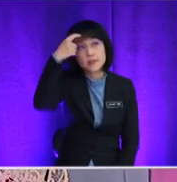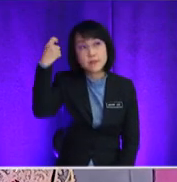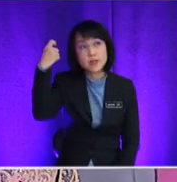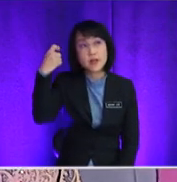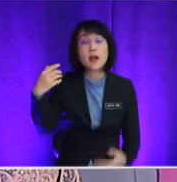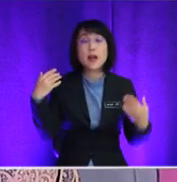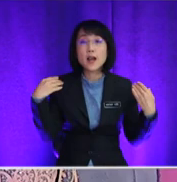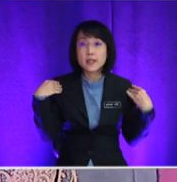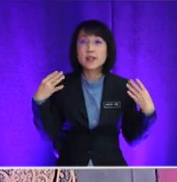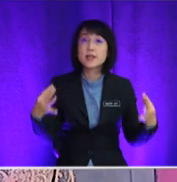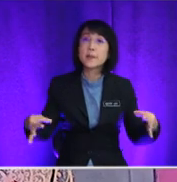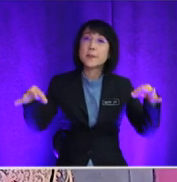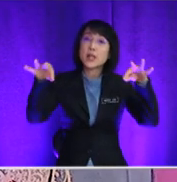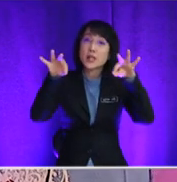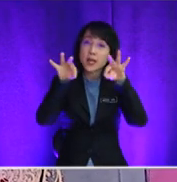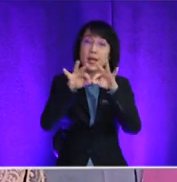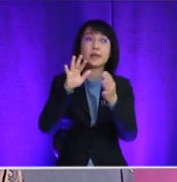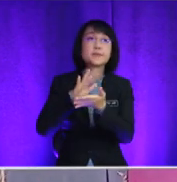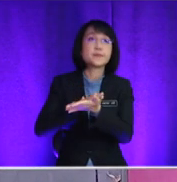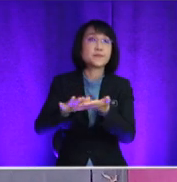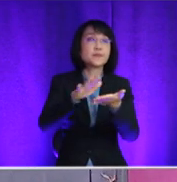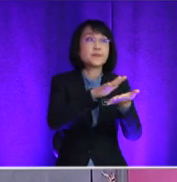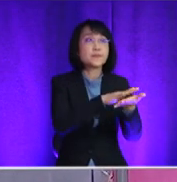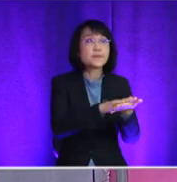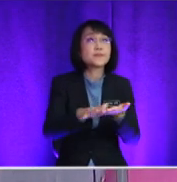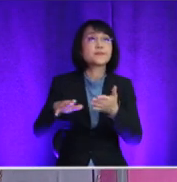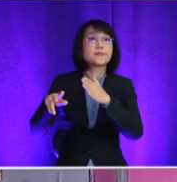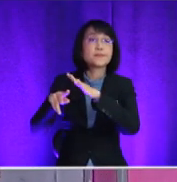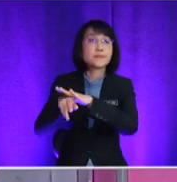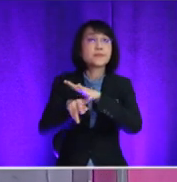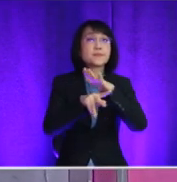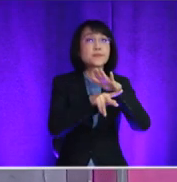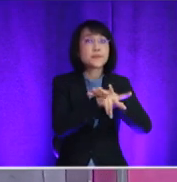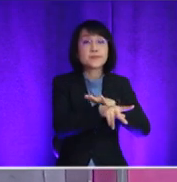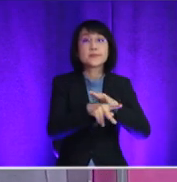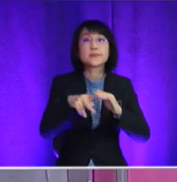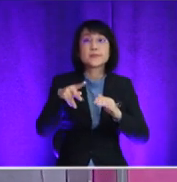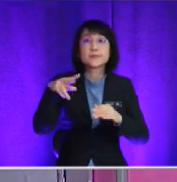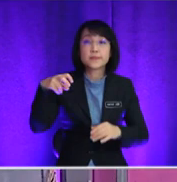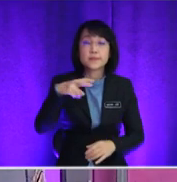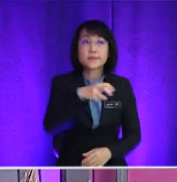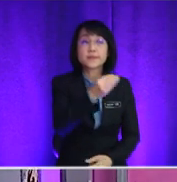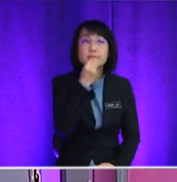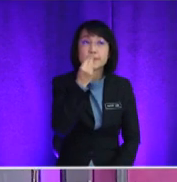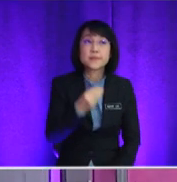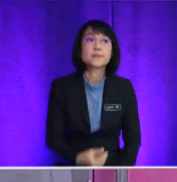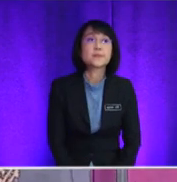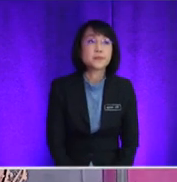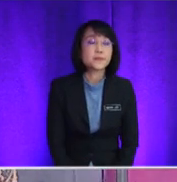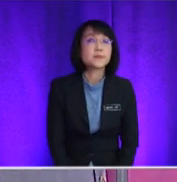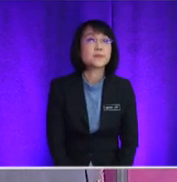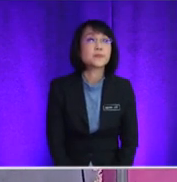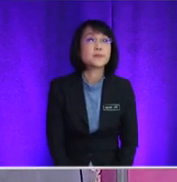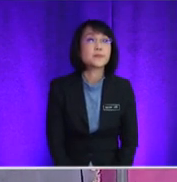kepentingan dia so ada empat kepentingan yang perlu mereka tahu kenapa mereka kena amalkan